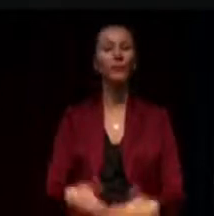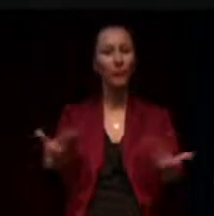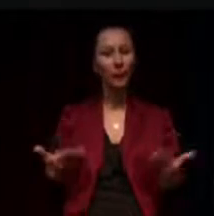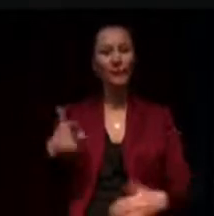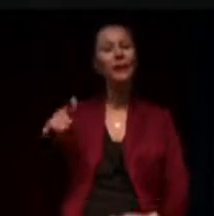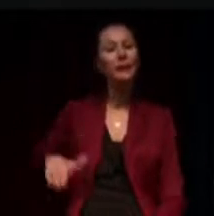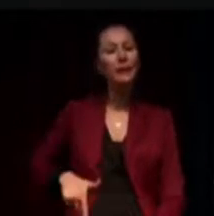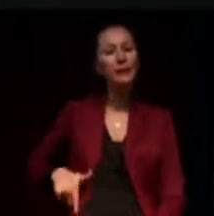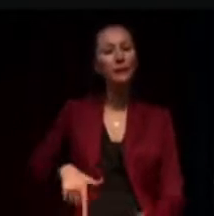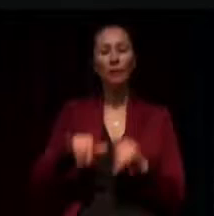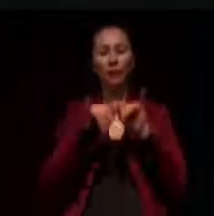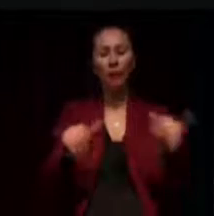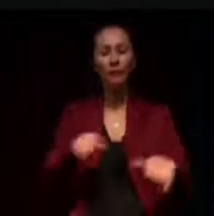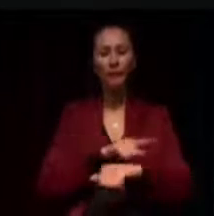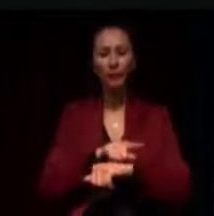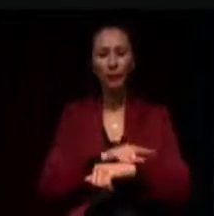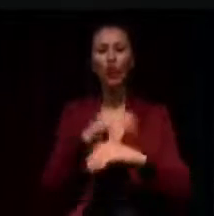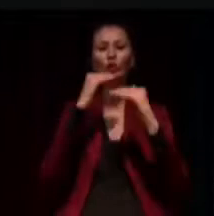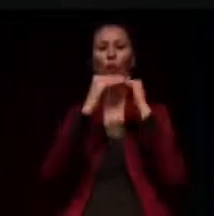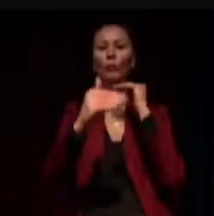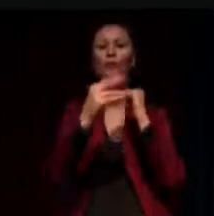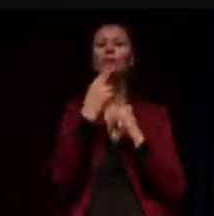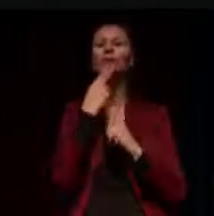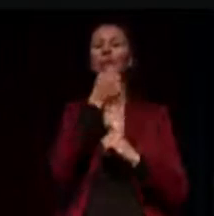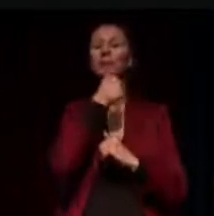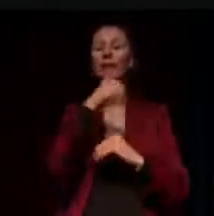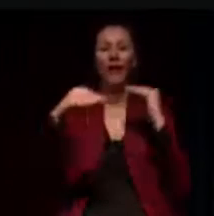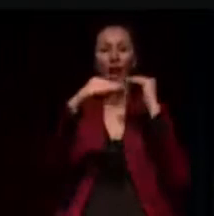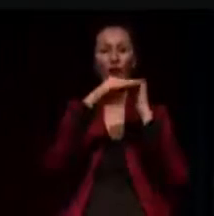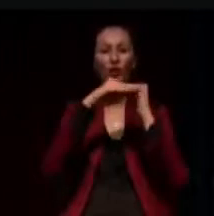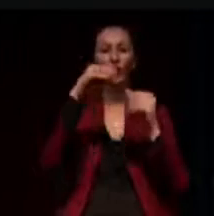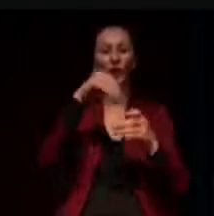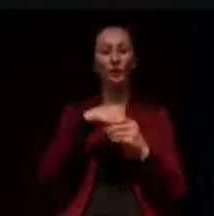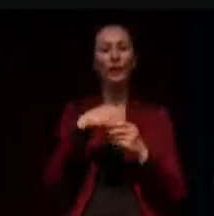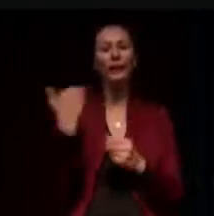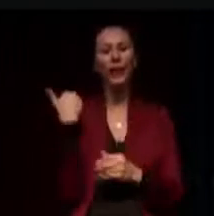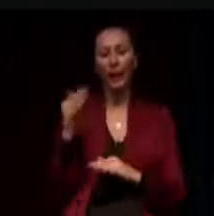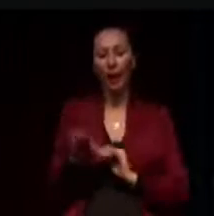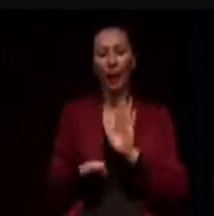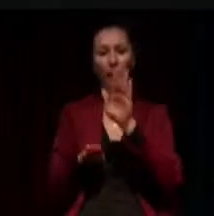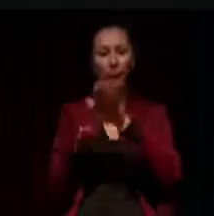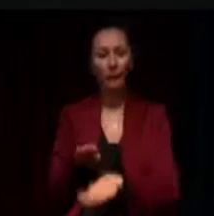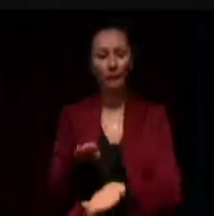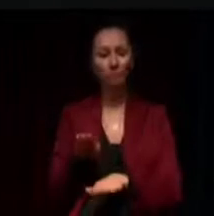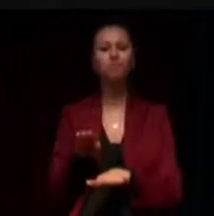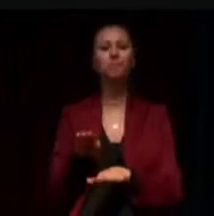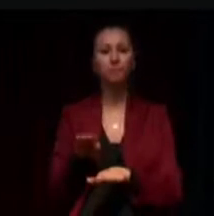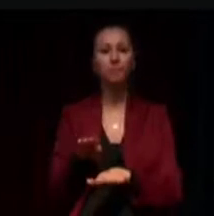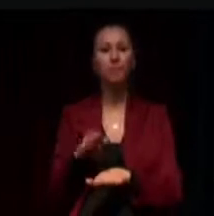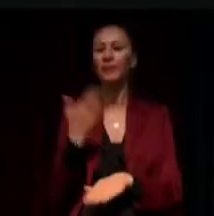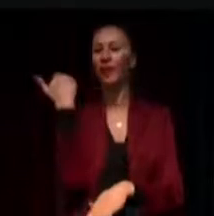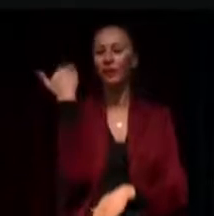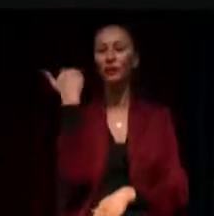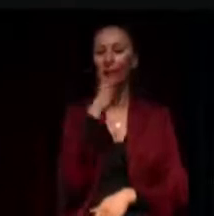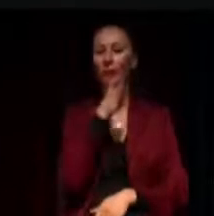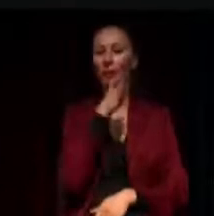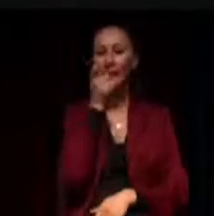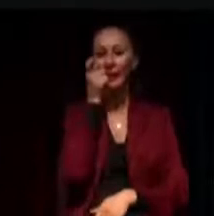Tabii İzmir aynı zamanda toplumsal cinsiyet eşitliği konusunda da çok ileri adımlar atan bir şehir. Dikkat ederseniz geçenlerde